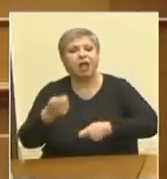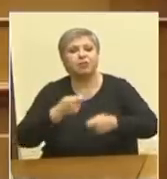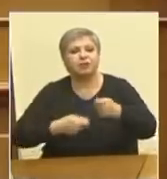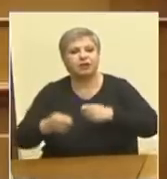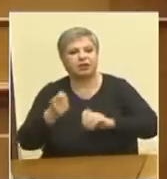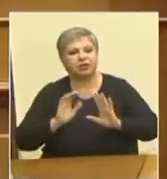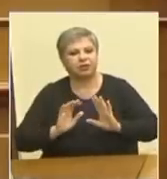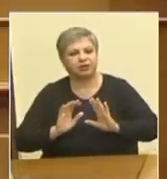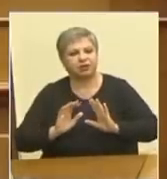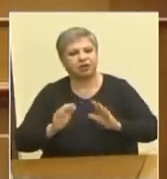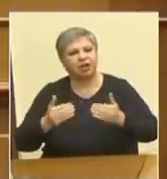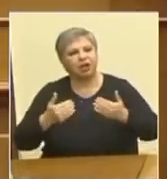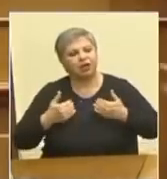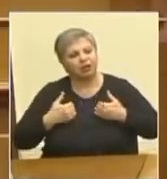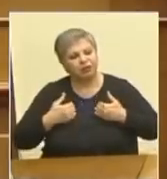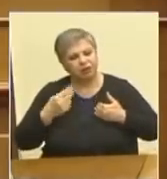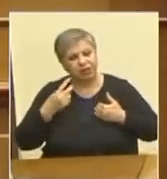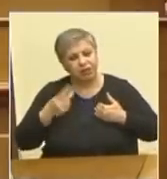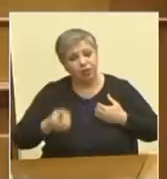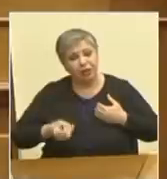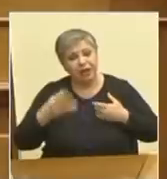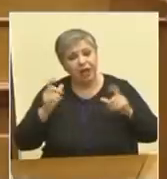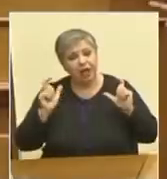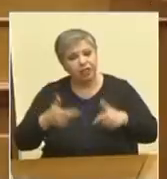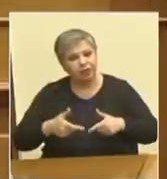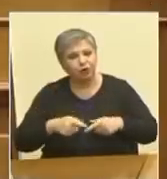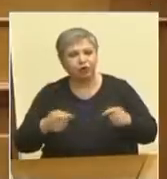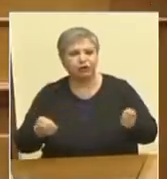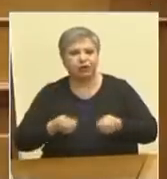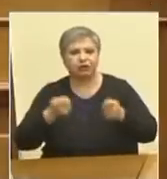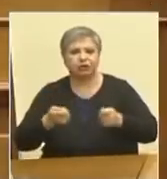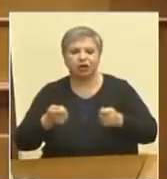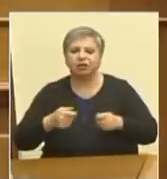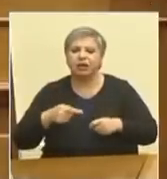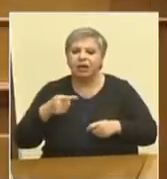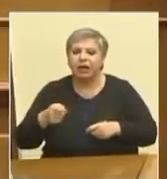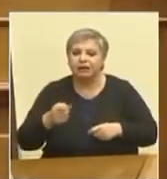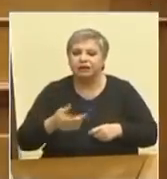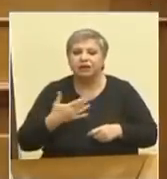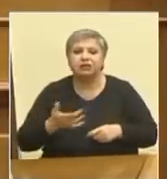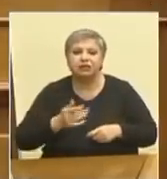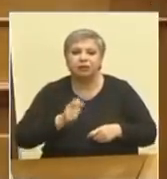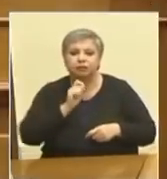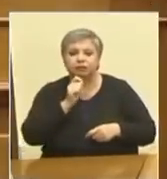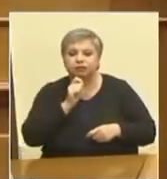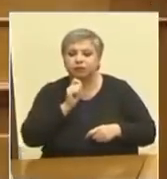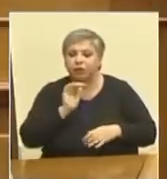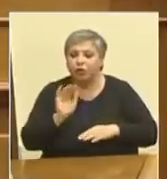για αυτά τα οποία κάνουμε ως Νέα Δημοκρατία και εσείς λογοδοτείτε για αυτά τα οποία κάνετε ως